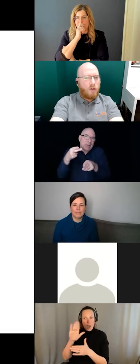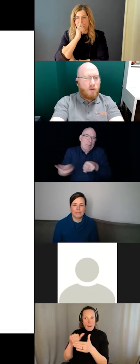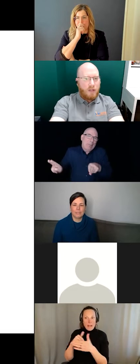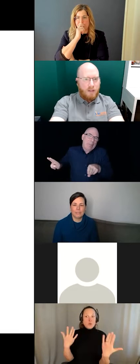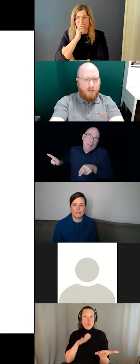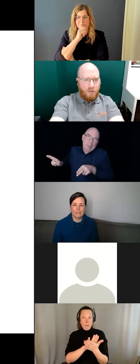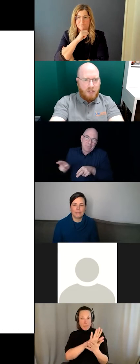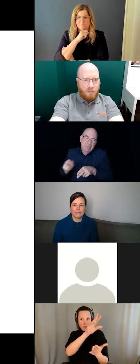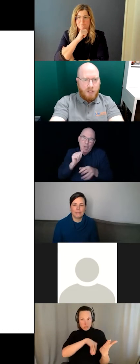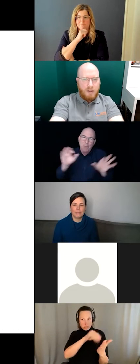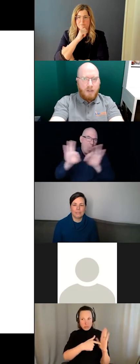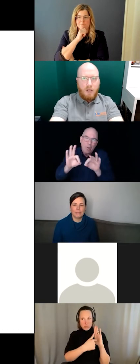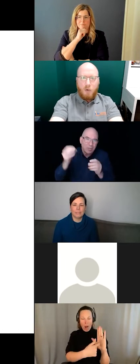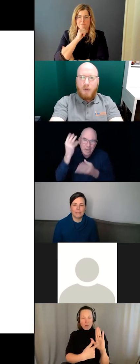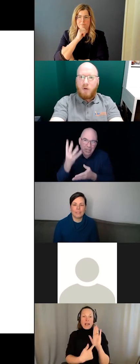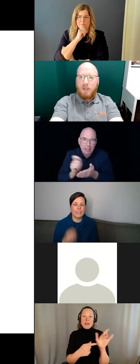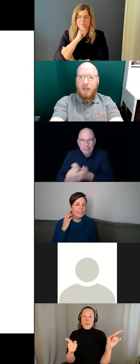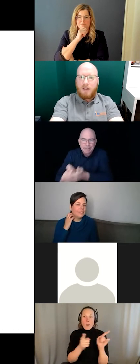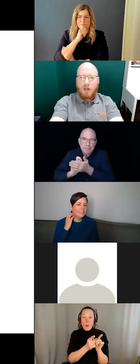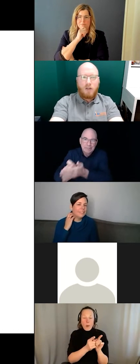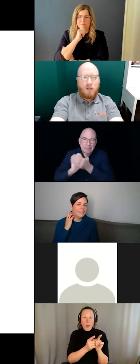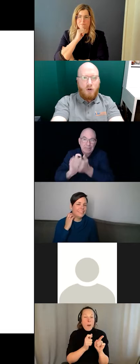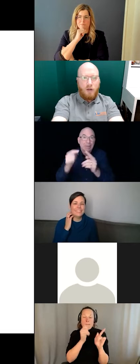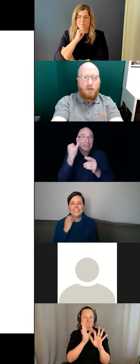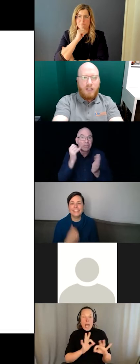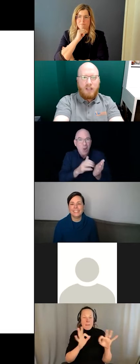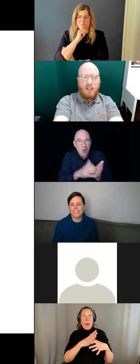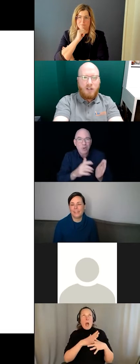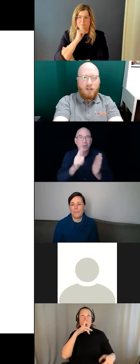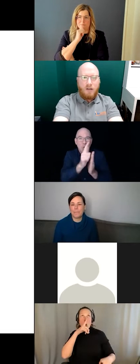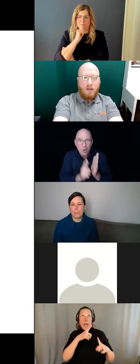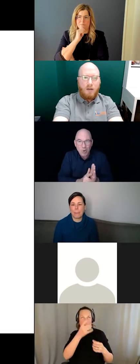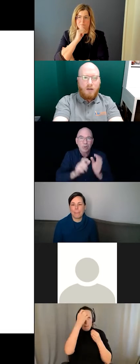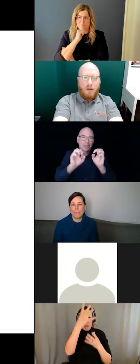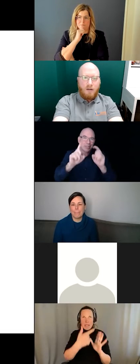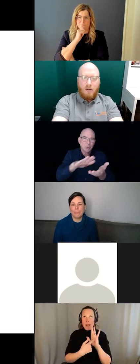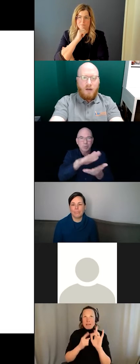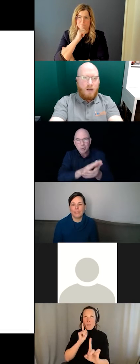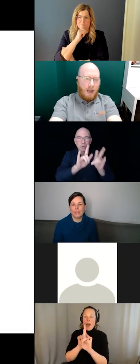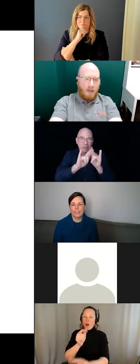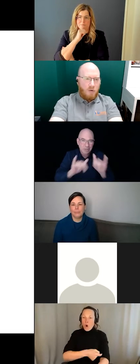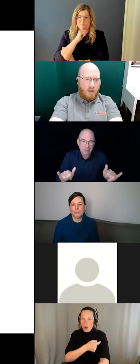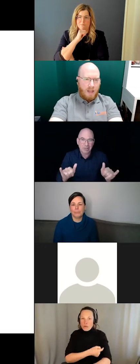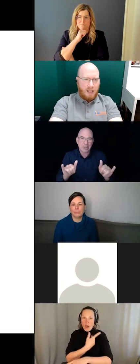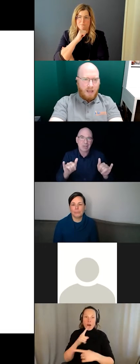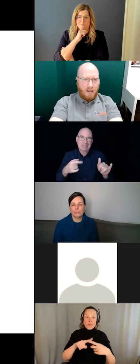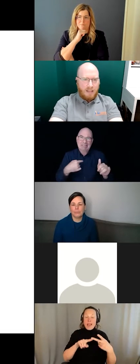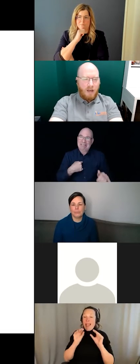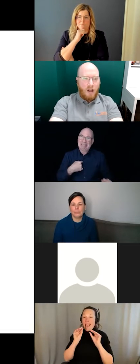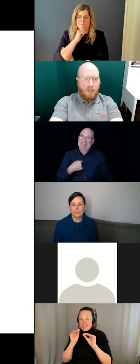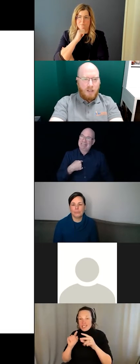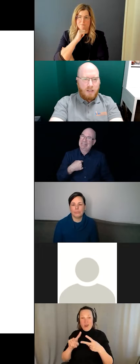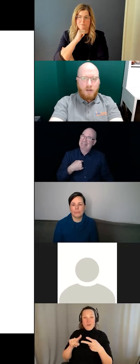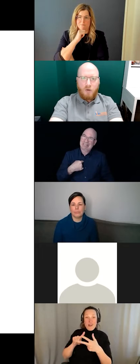dit, ou un morceau de papier, mais ça, c'est pour des courts messages non critiques, bien sûr. Mais lorsqu'on va voir des docteurs,